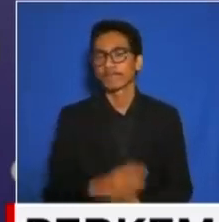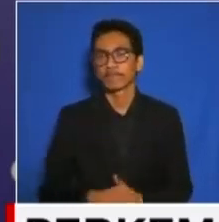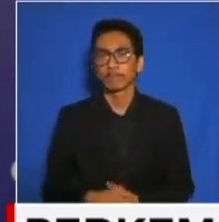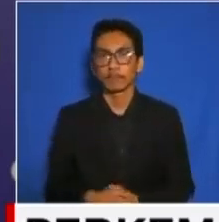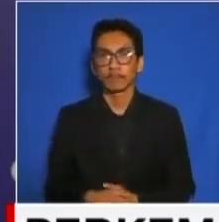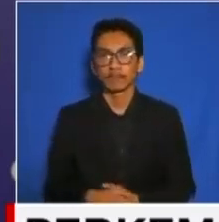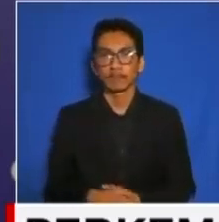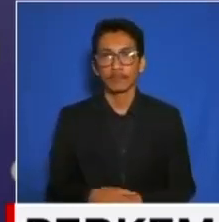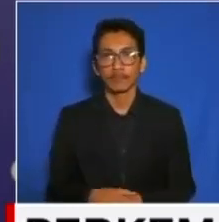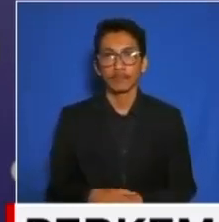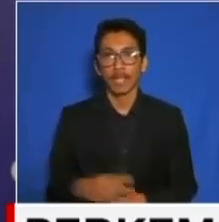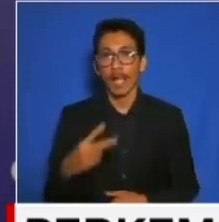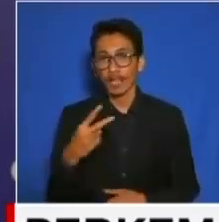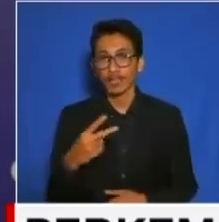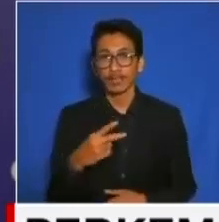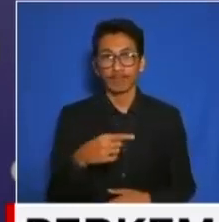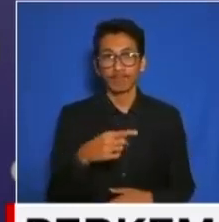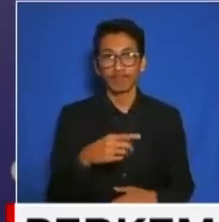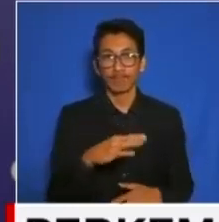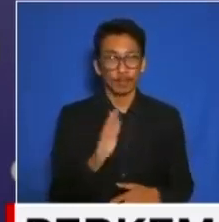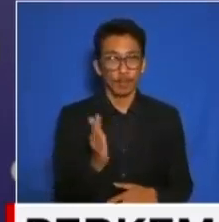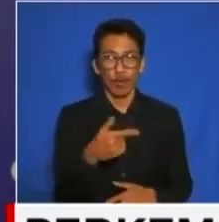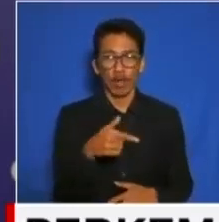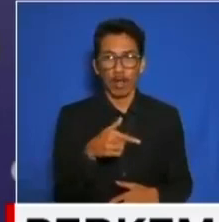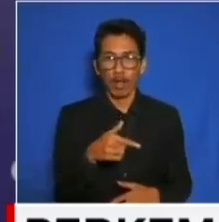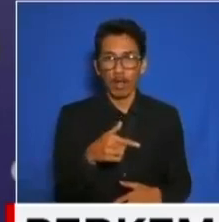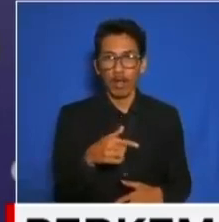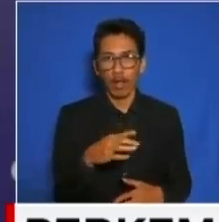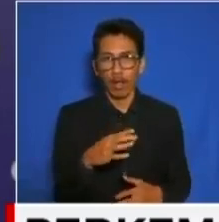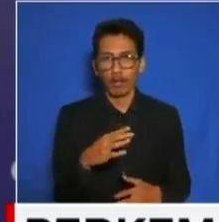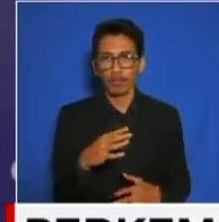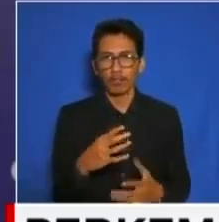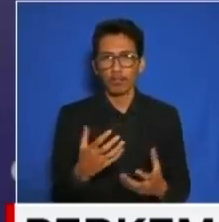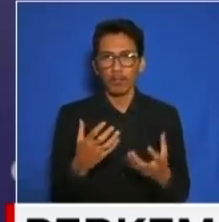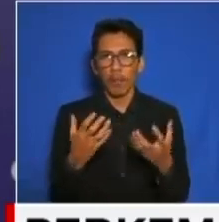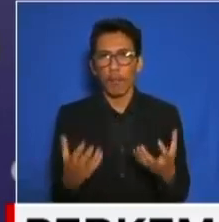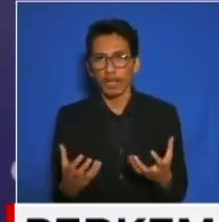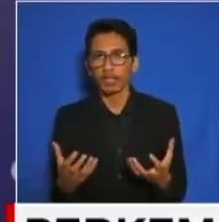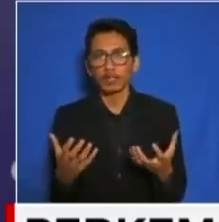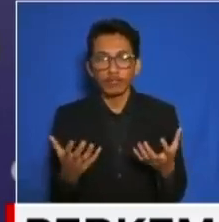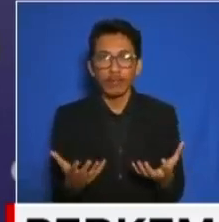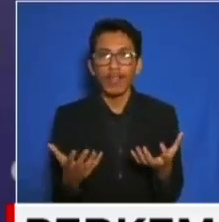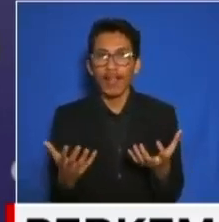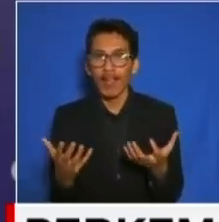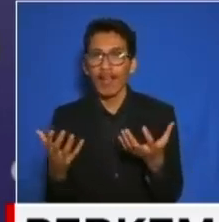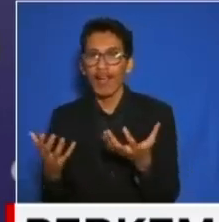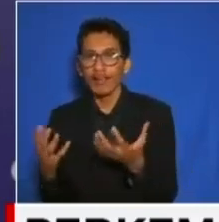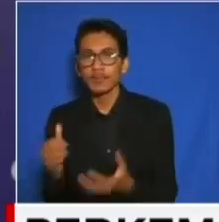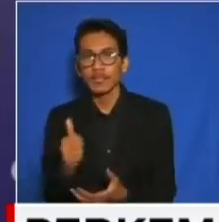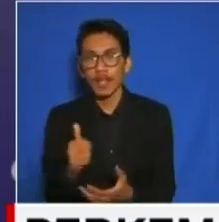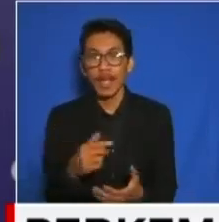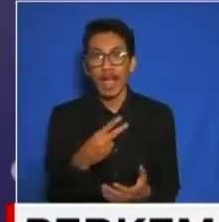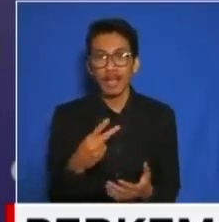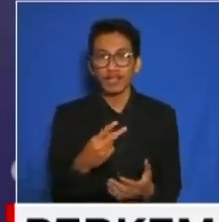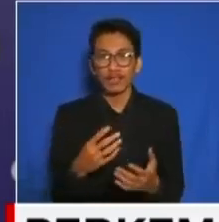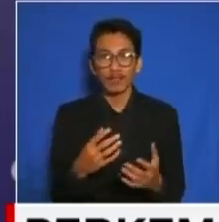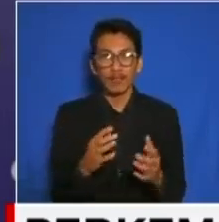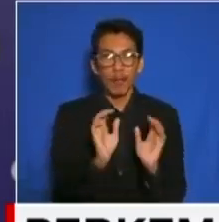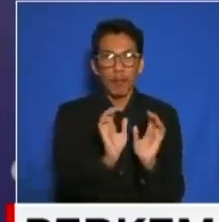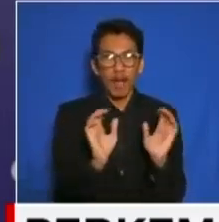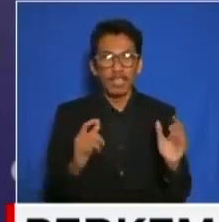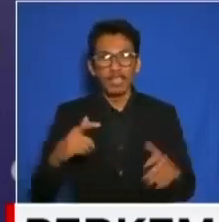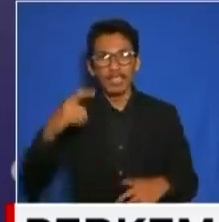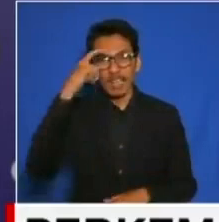Keberhasilan ini akan sangat menentukan beban perawatan kita. Karena semakin banyak yang sakit, semakin berat